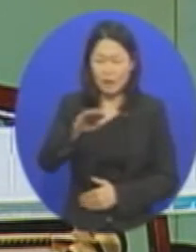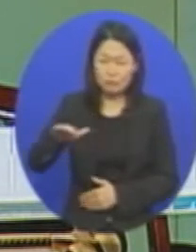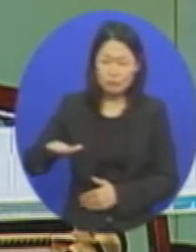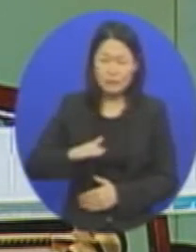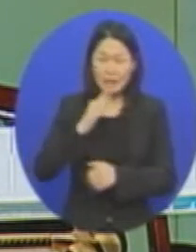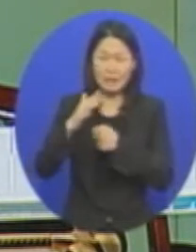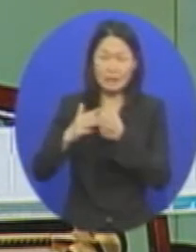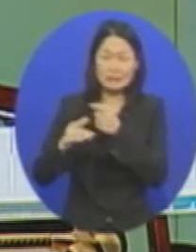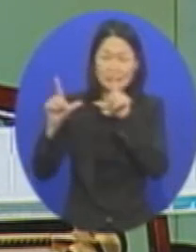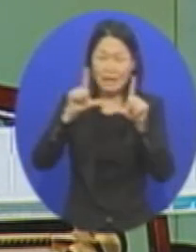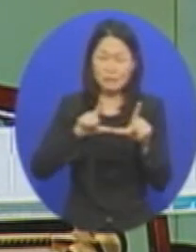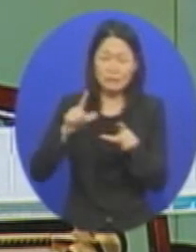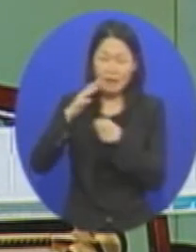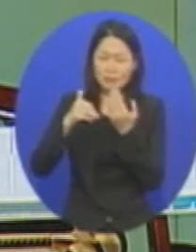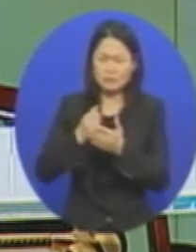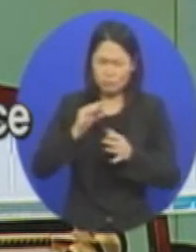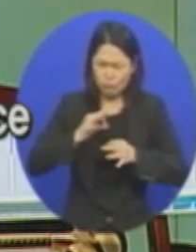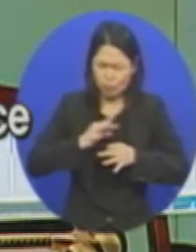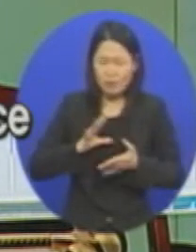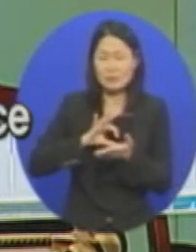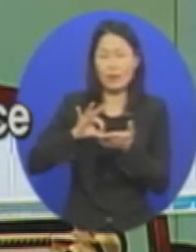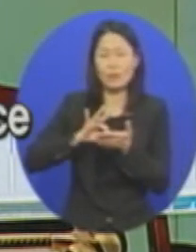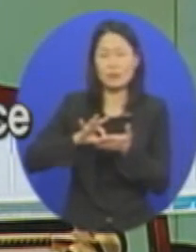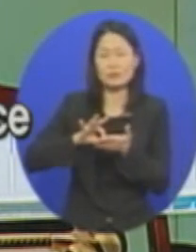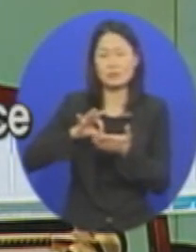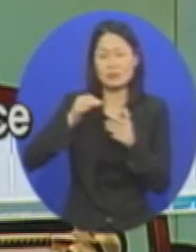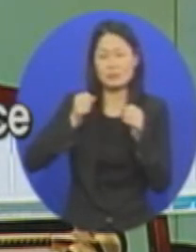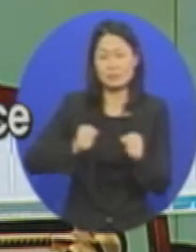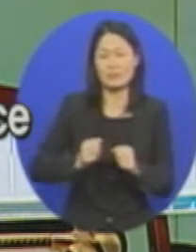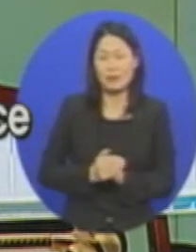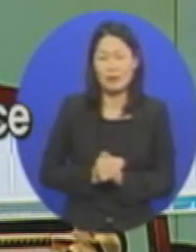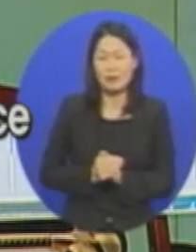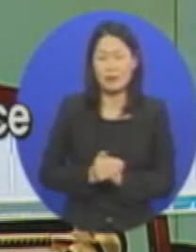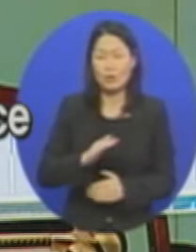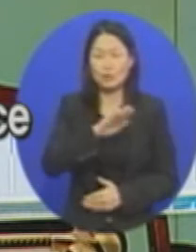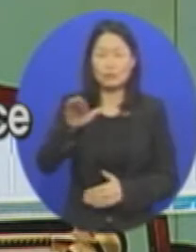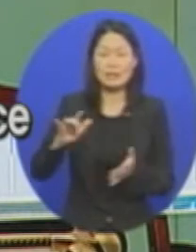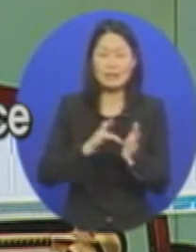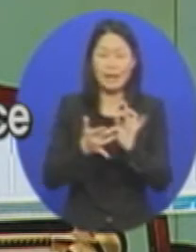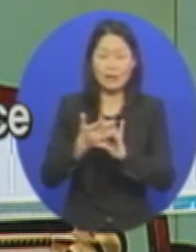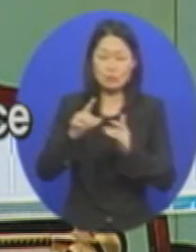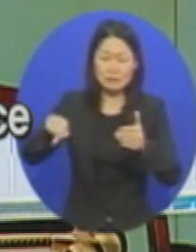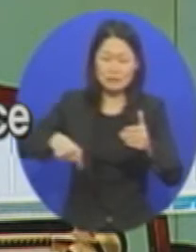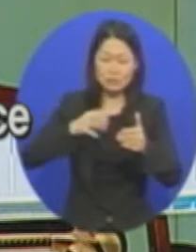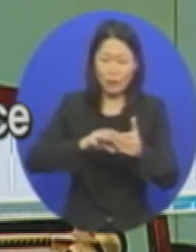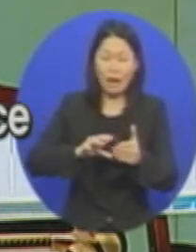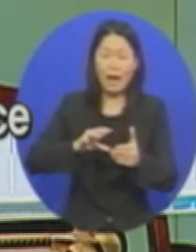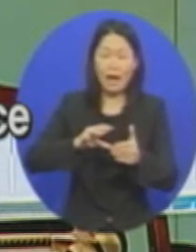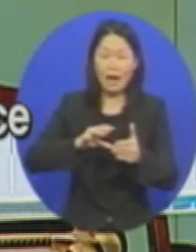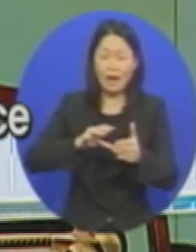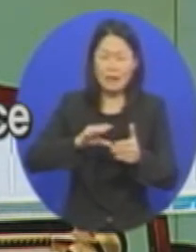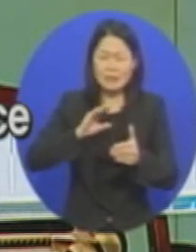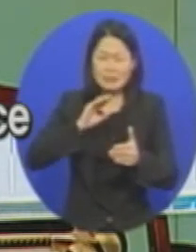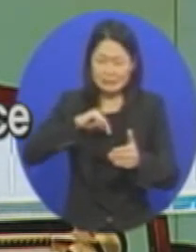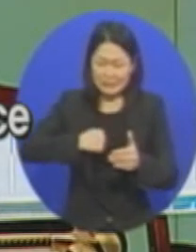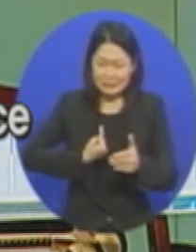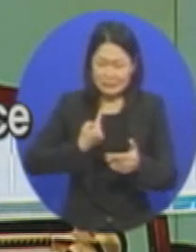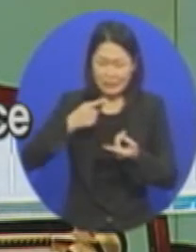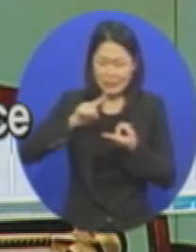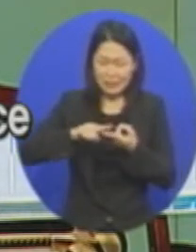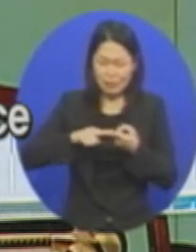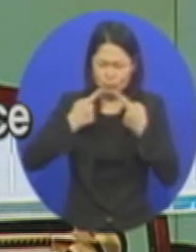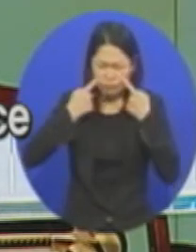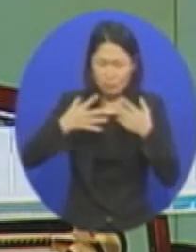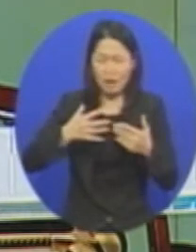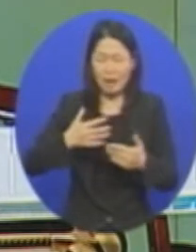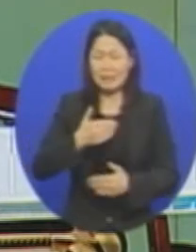놀랍게 쓰시는 거예요 우리가 예수 그리스도 안에서 자기 자신에 대한 분명한 자신감을 가져야